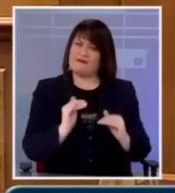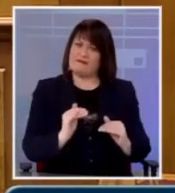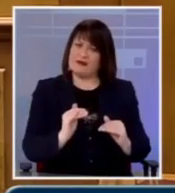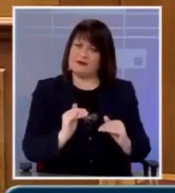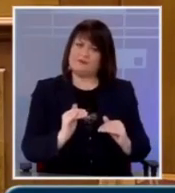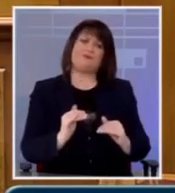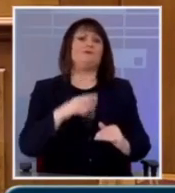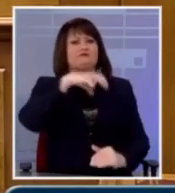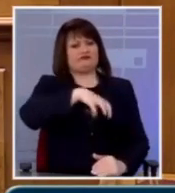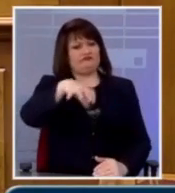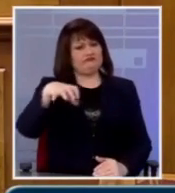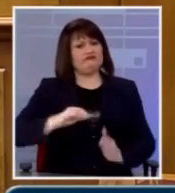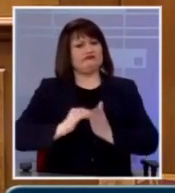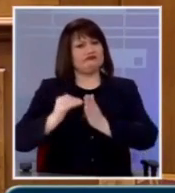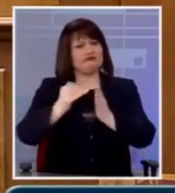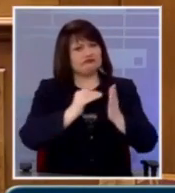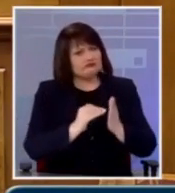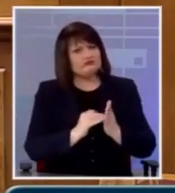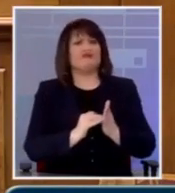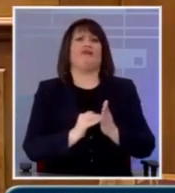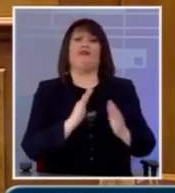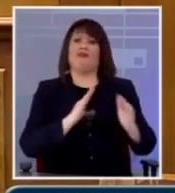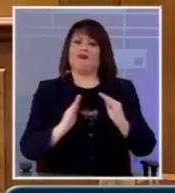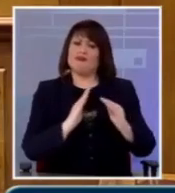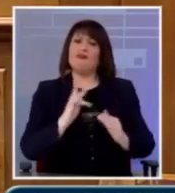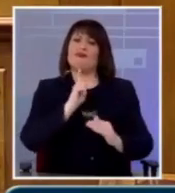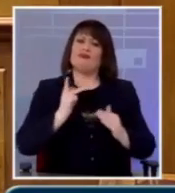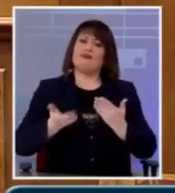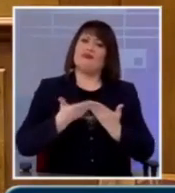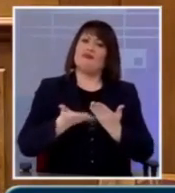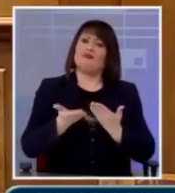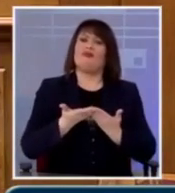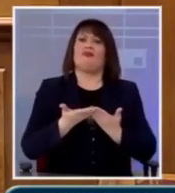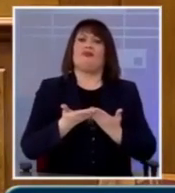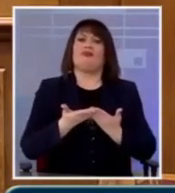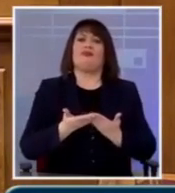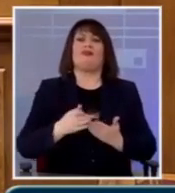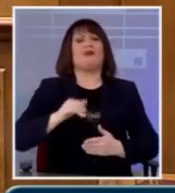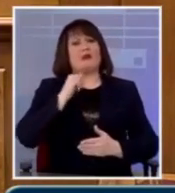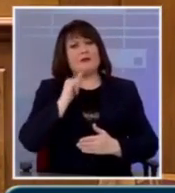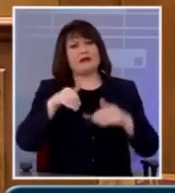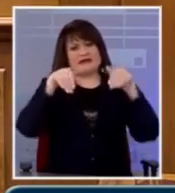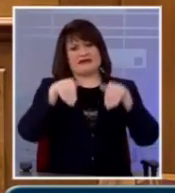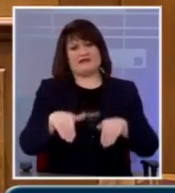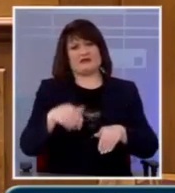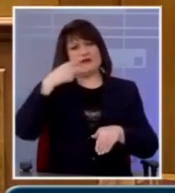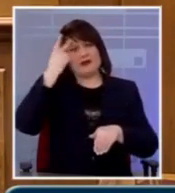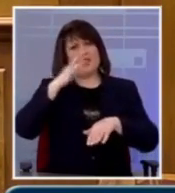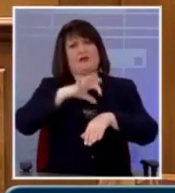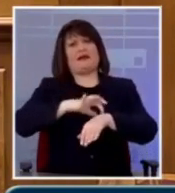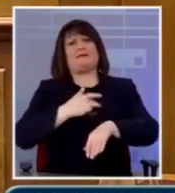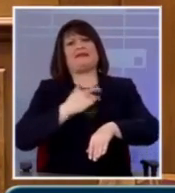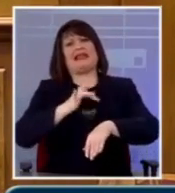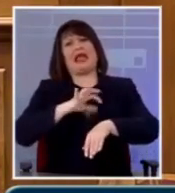με τομεοποιημένες υπηρεσίες, δομές πρωτοβάθμιας περίθαλψης και κοινωτικής φροντίδας και πάντα με σεβασμό των δικαιωμάτων των ψυχικά